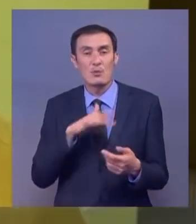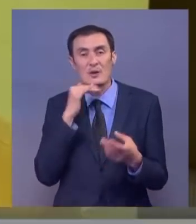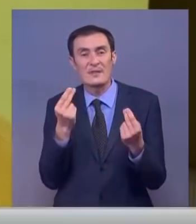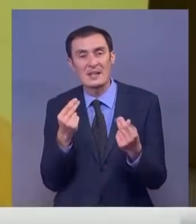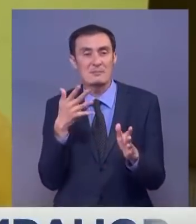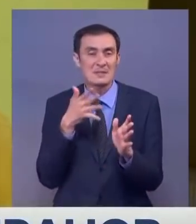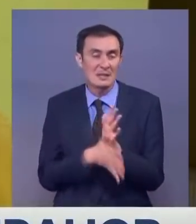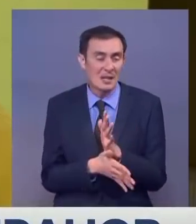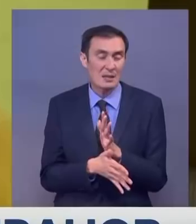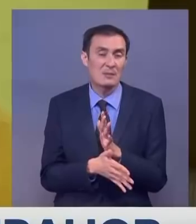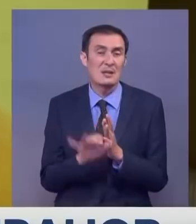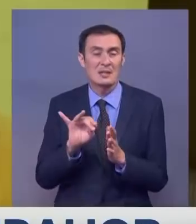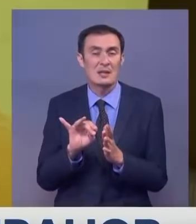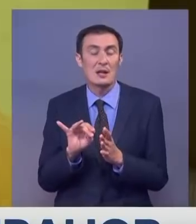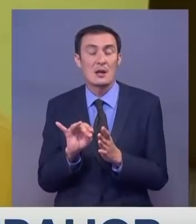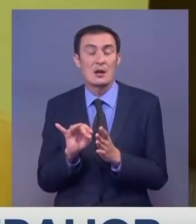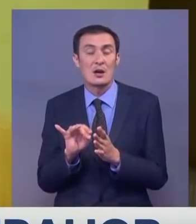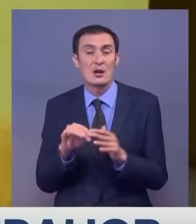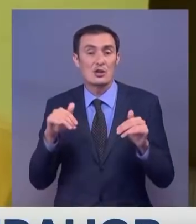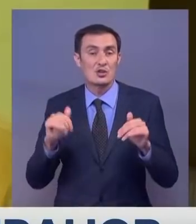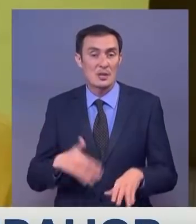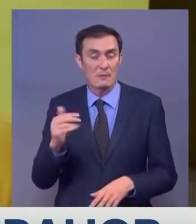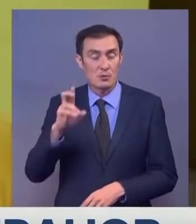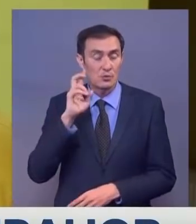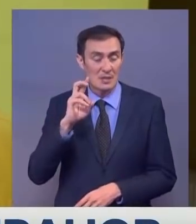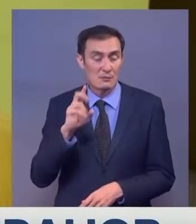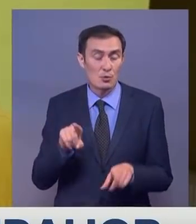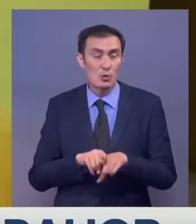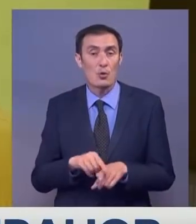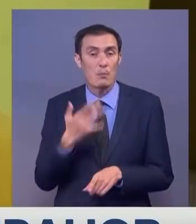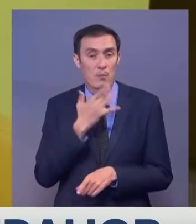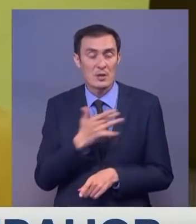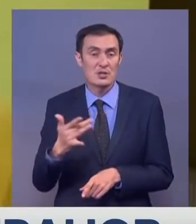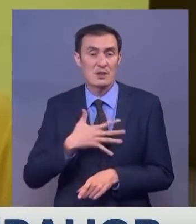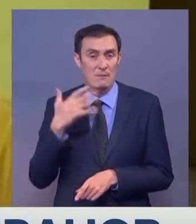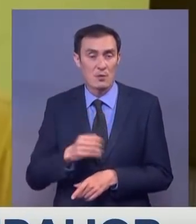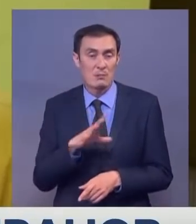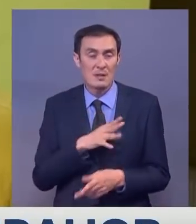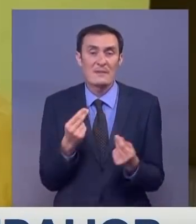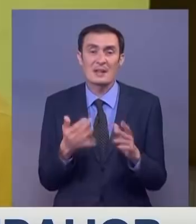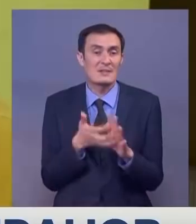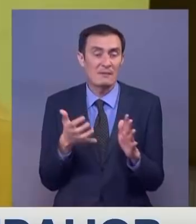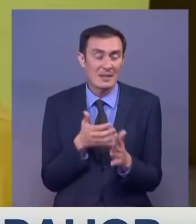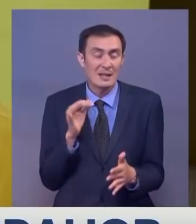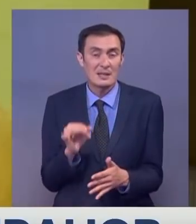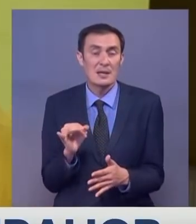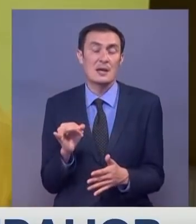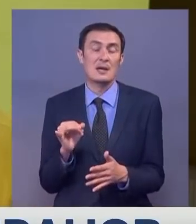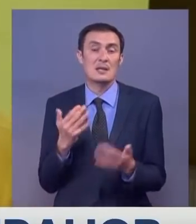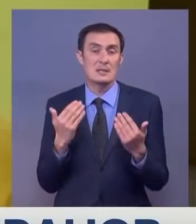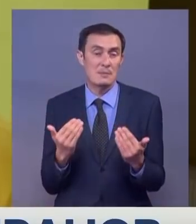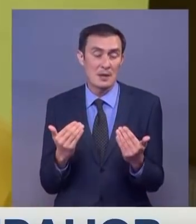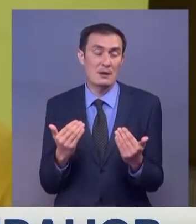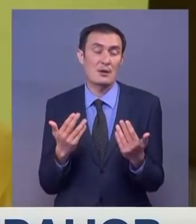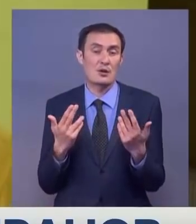финансовыми затратами и с политической волей тоже в государстве. Но политическая воля была, не было финансовой. Так вот в этом случае,